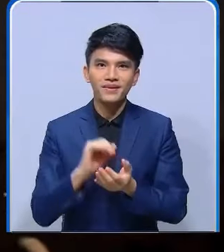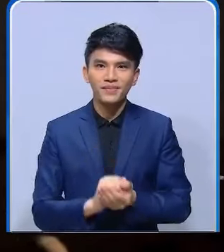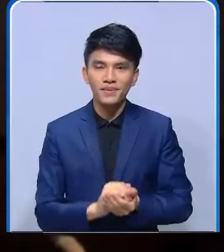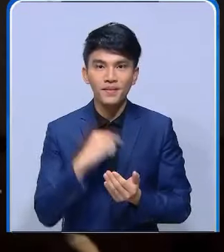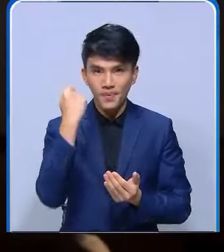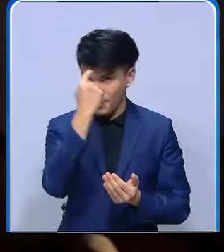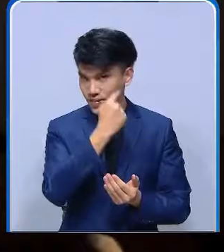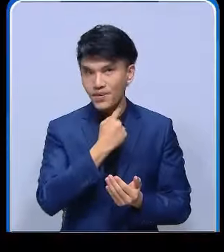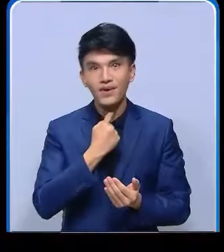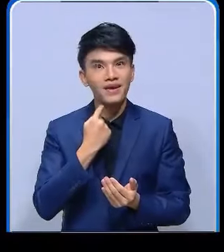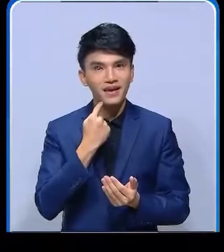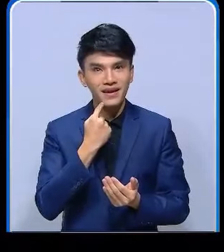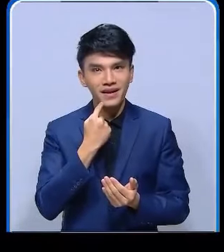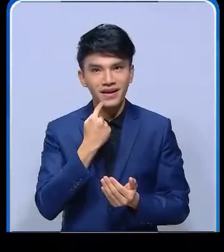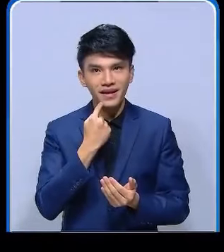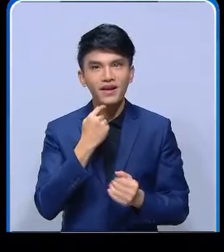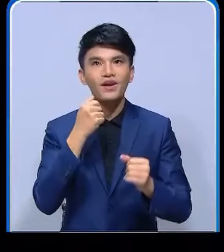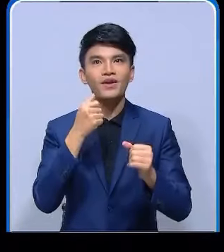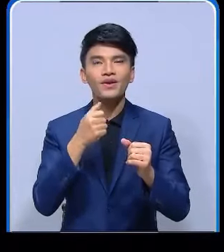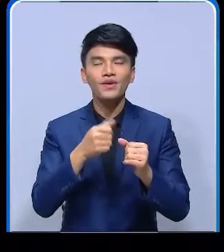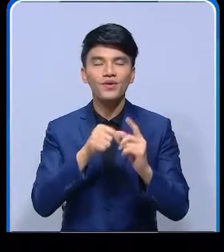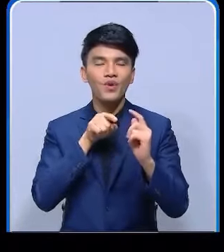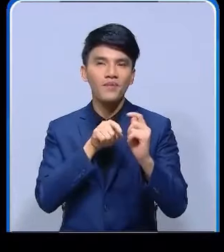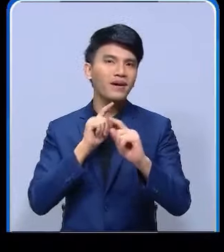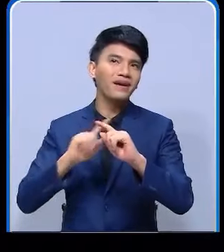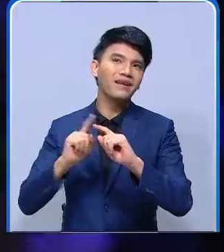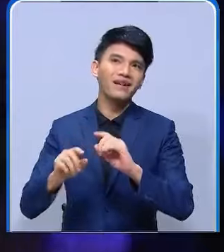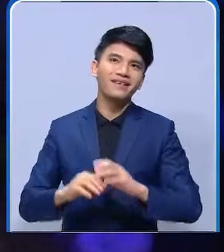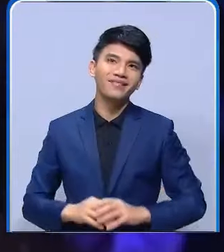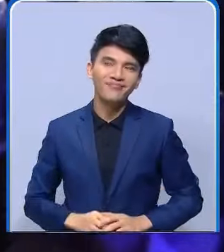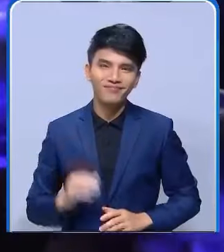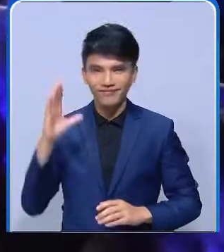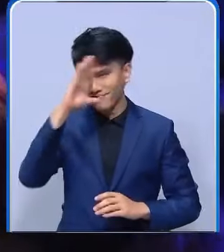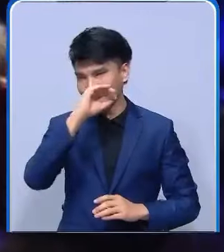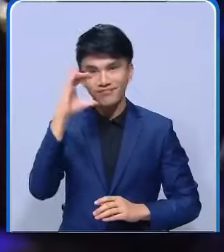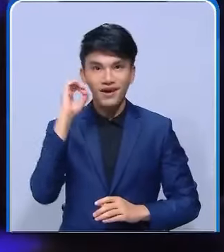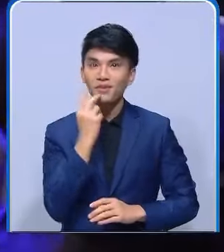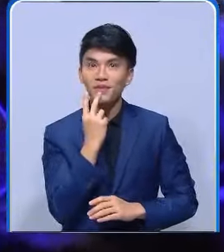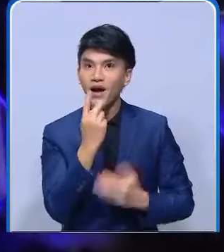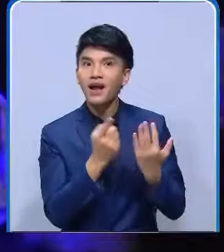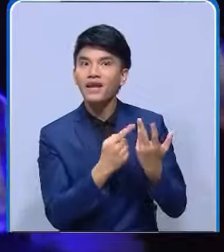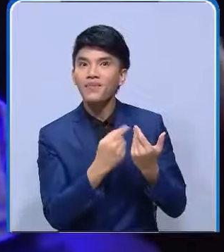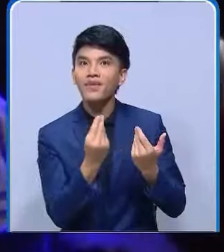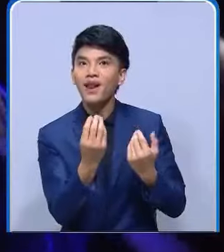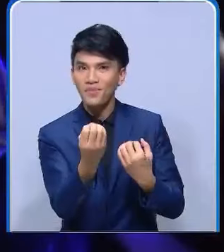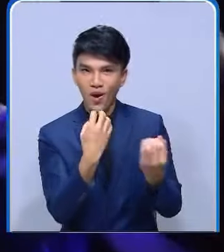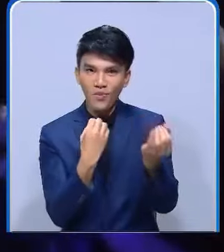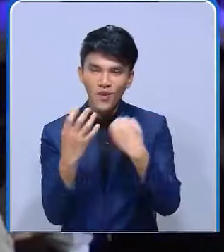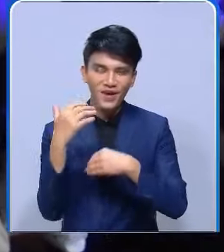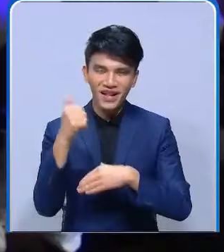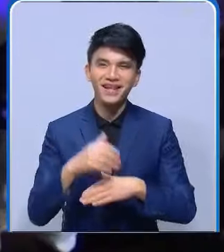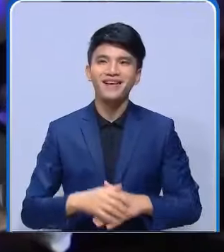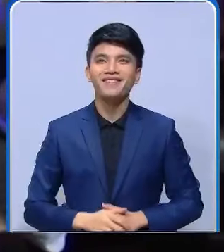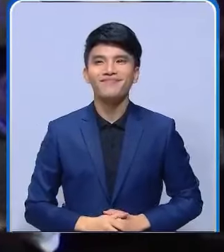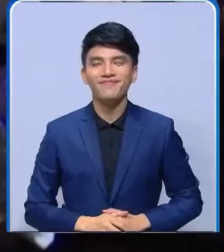คะที่อยู่ในพื้นที่ไม่ว่าจะอำเภอไหนก็ตามนะคะเมื่อคืนได้ไปดูนับได้กี่ลูกส่งมาบอกกันบ้างนะคะ